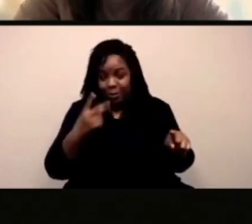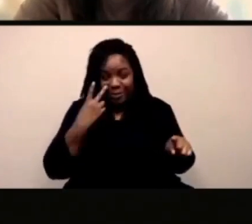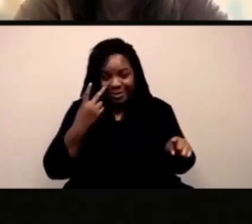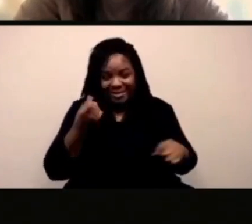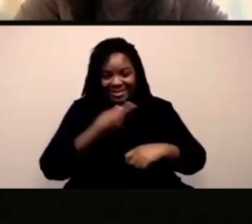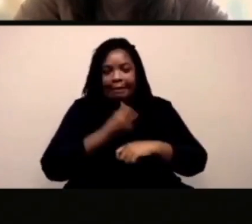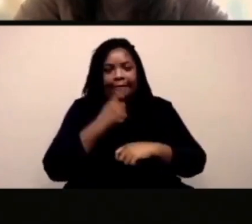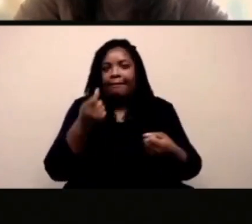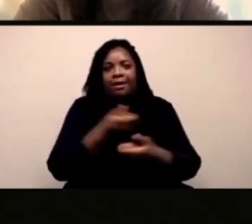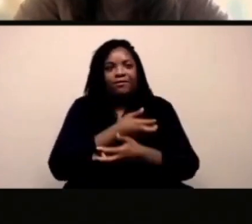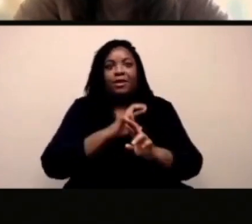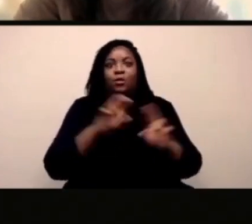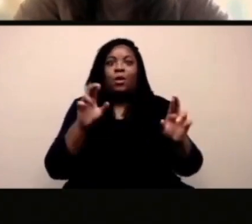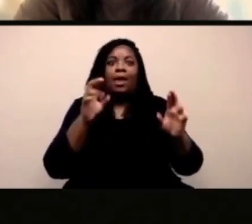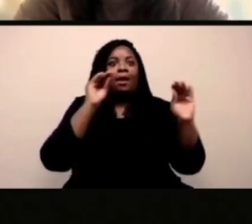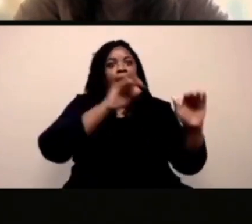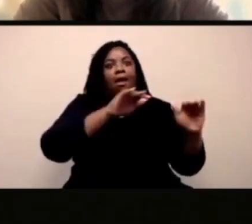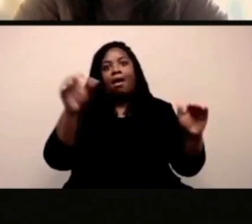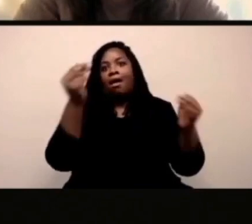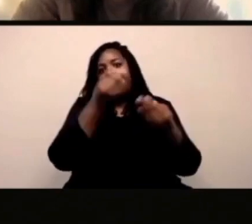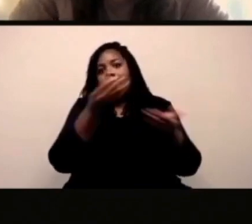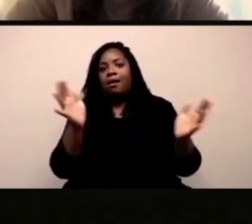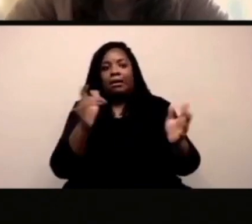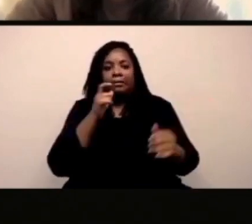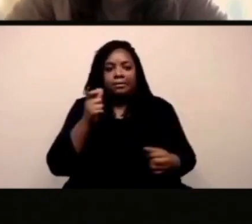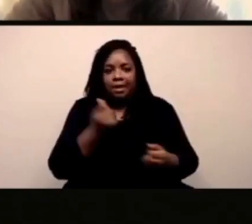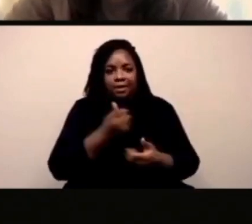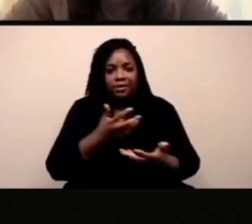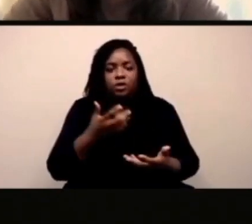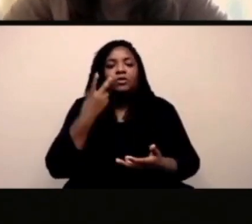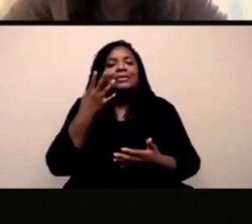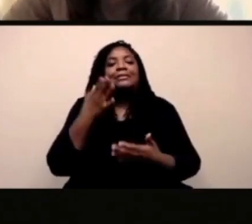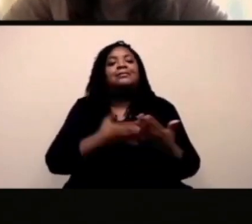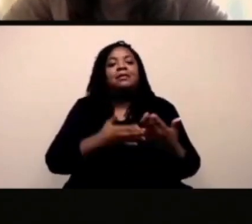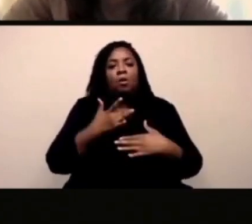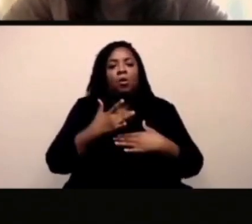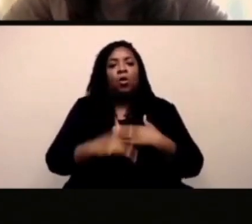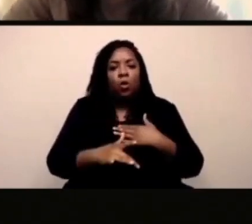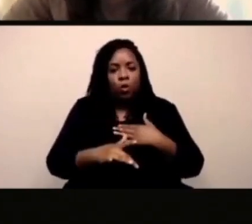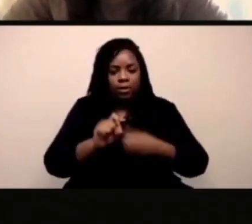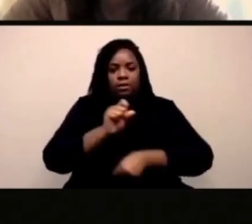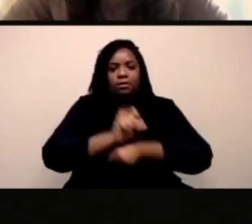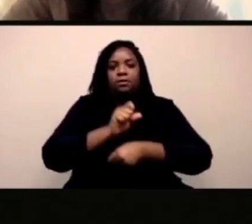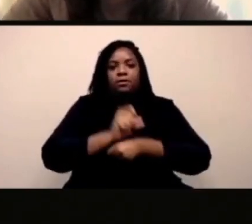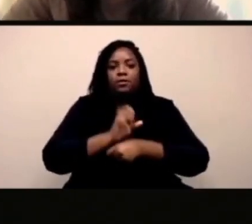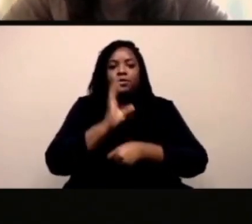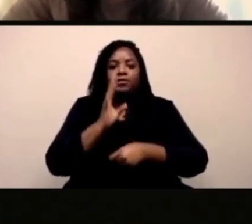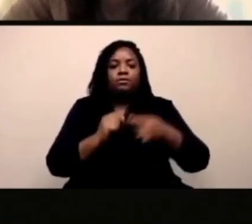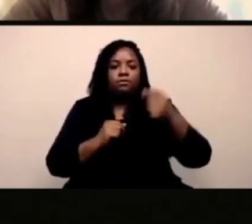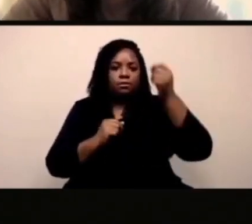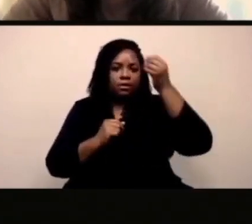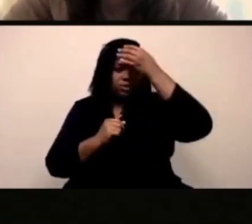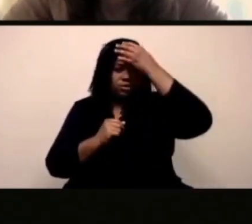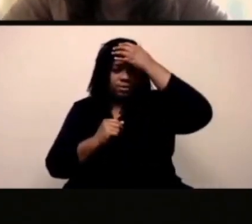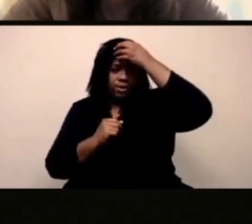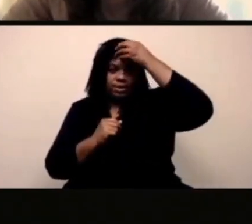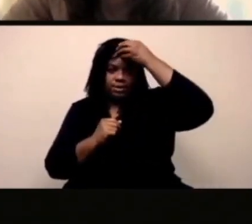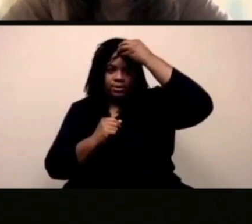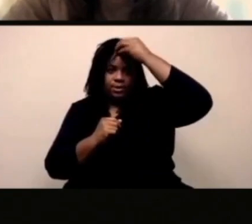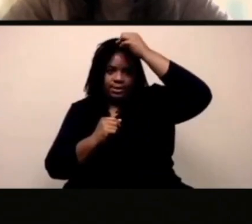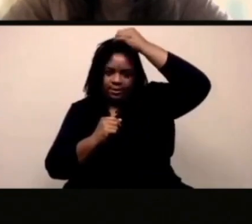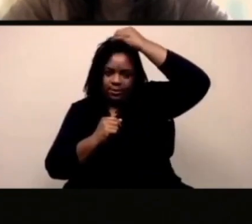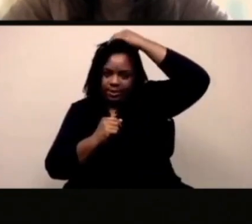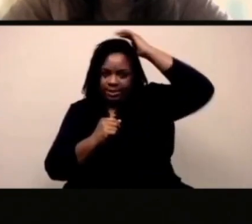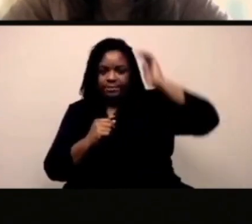こういうものはあらかじめ皆さんに共有させてもらってあとフィードバックをいただくということをやっていますもちろん